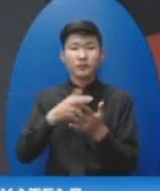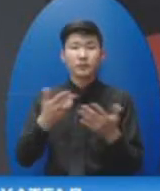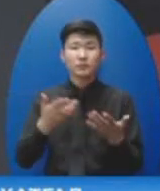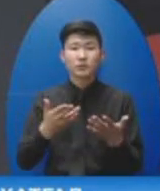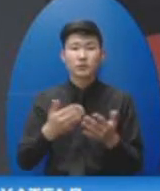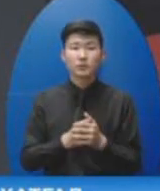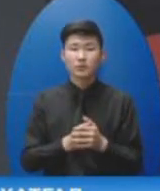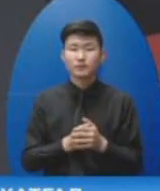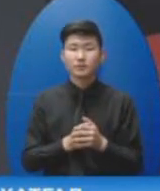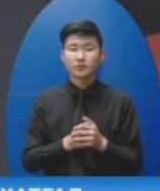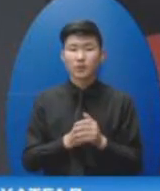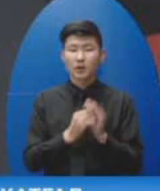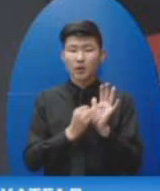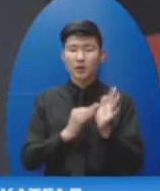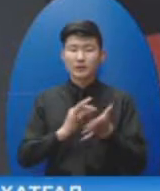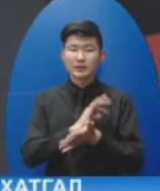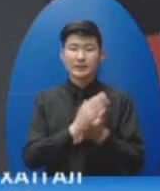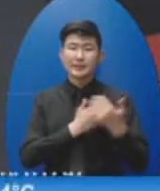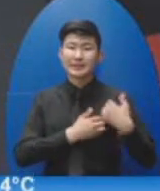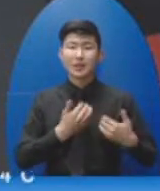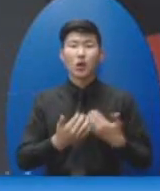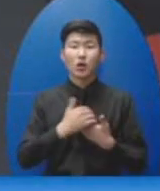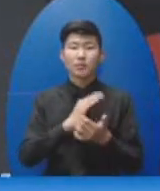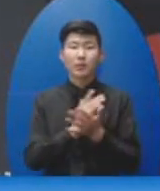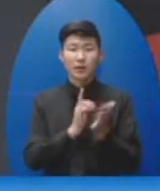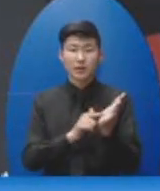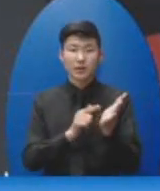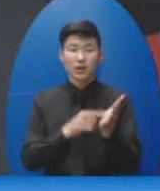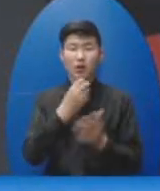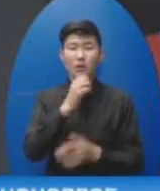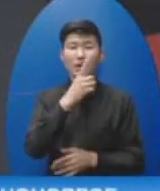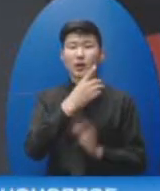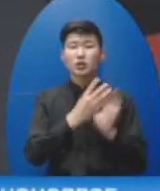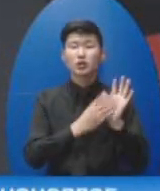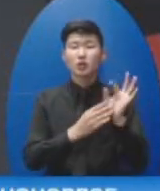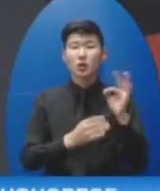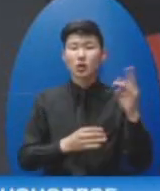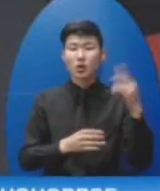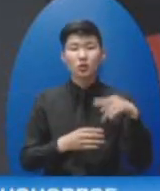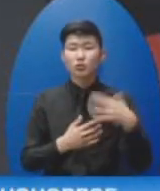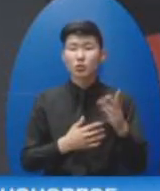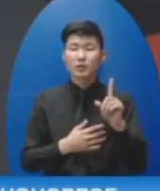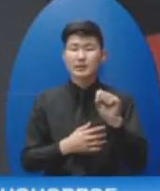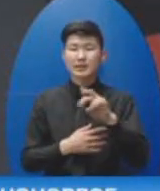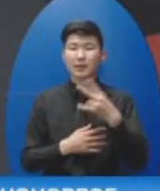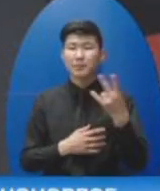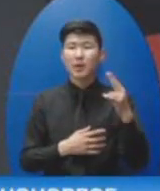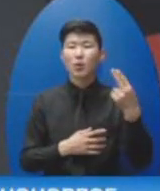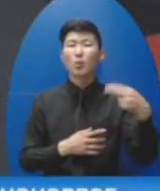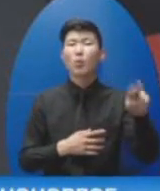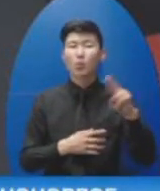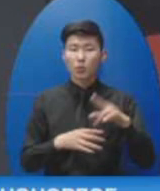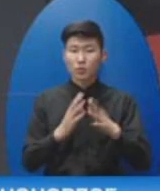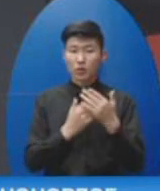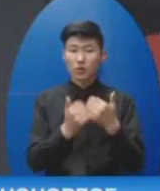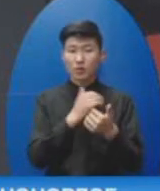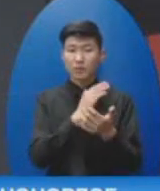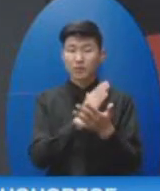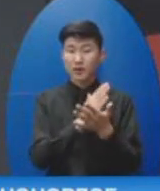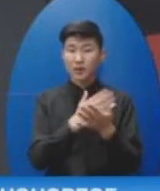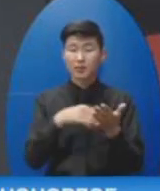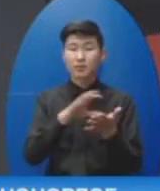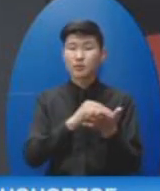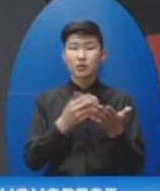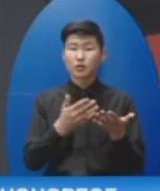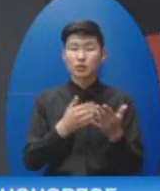км ч юм уу яаралтай оруулж ирэх хэрэгтэй юм байна. 2019 онд одоо замын үүдэд одоо хоёр нарийн цэрэг орж ирсэн. Яг энэ цар тахлын үед л одоо энэ